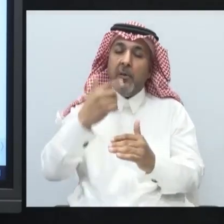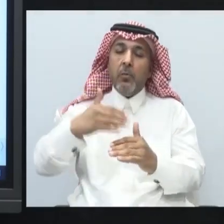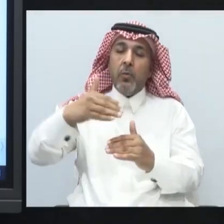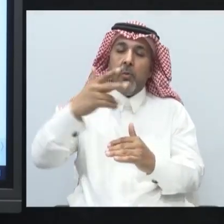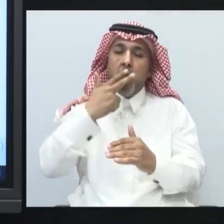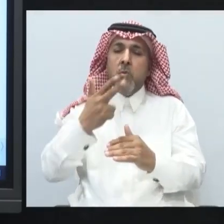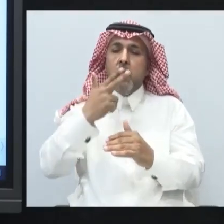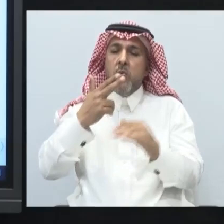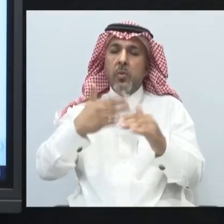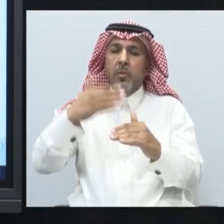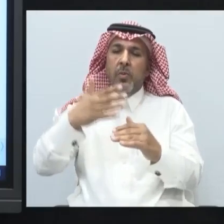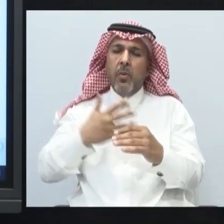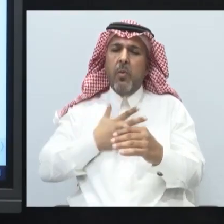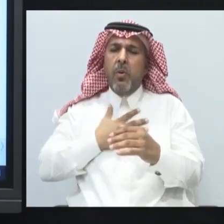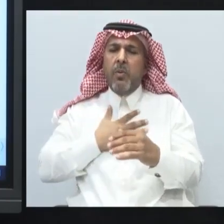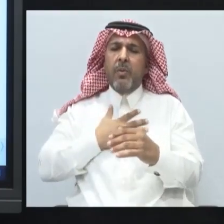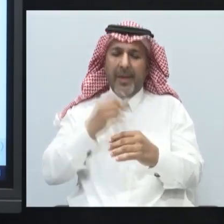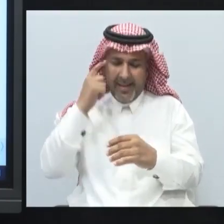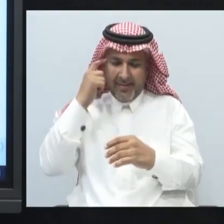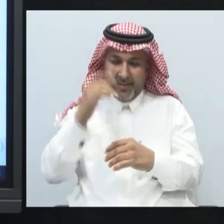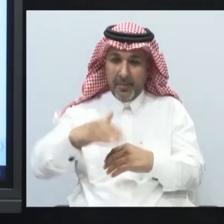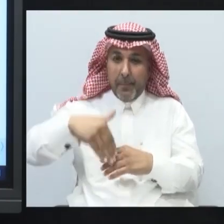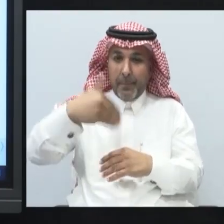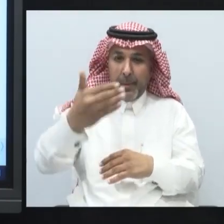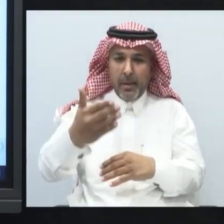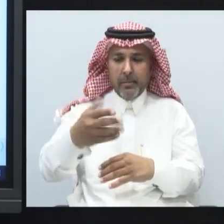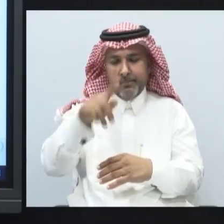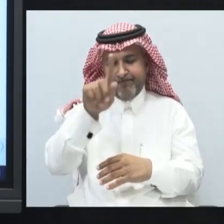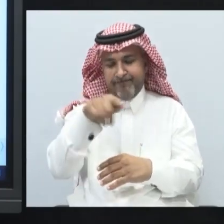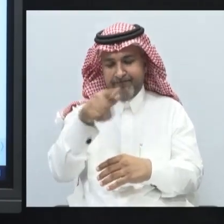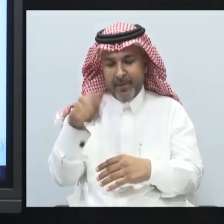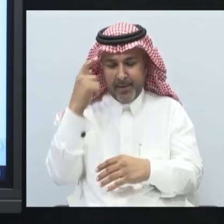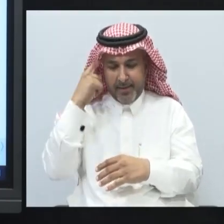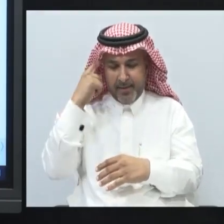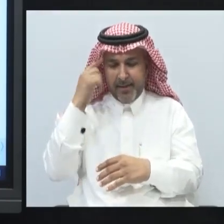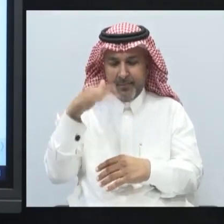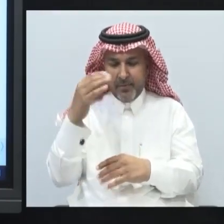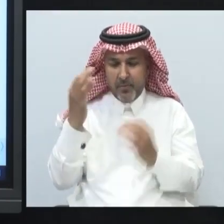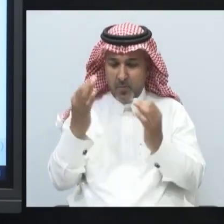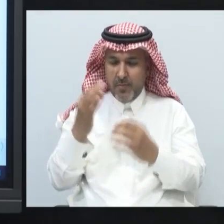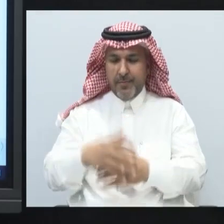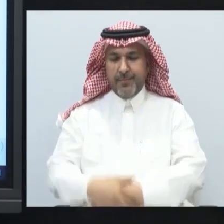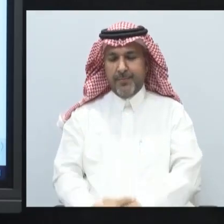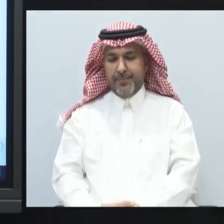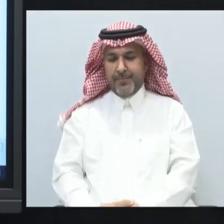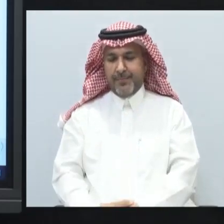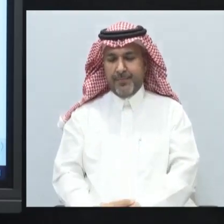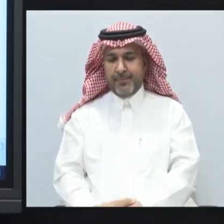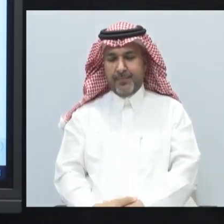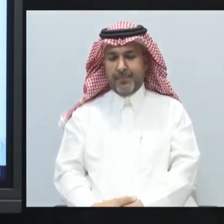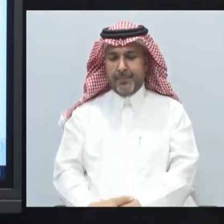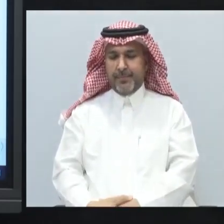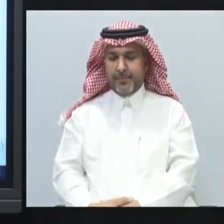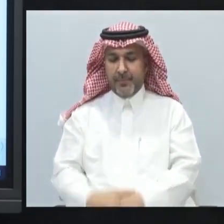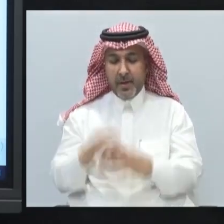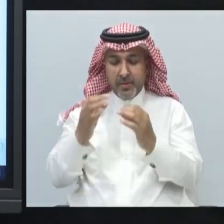التدخين حيكون سلوك مستمر وهذا السلوك راح يؤثر على المدى البعيد على صحتك فنتمنى من الجميع حقيقه ان يتعظ